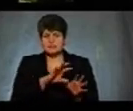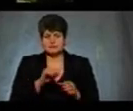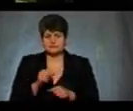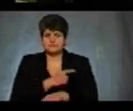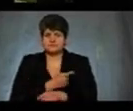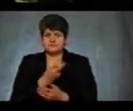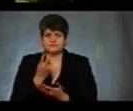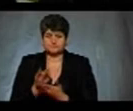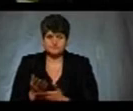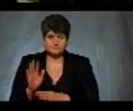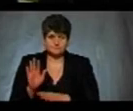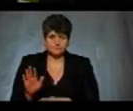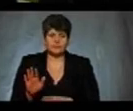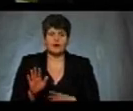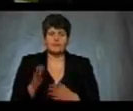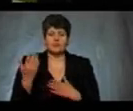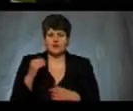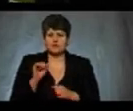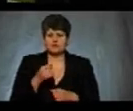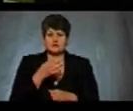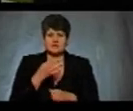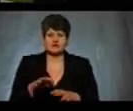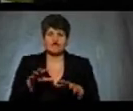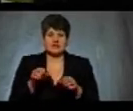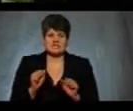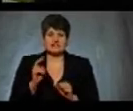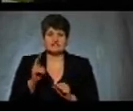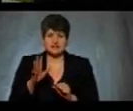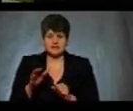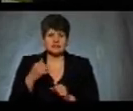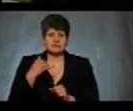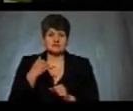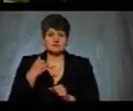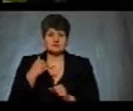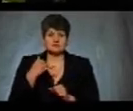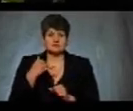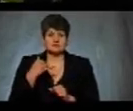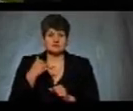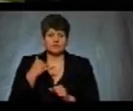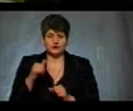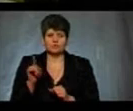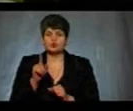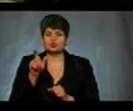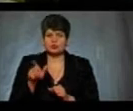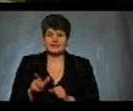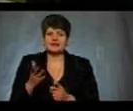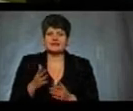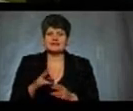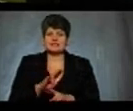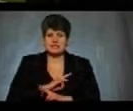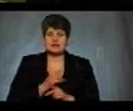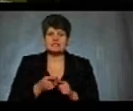закладу. Попередньо можемо сказати, що власник квартири повідомив, що людина, яка загинула, це його